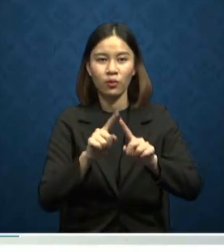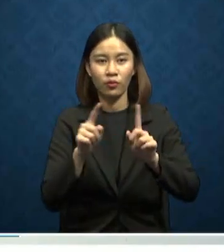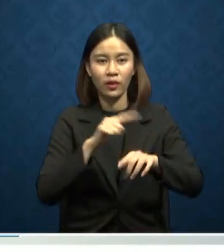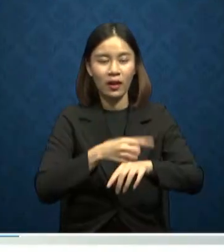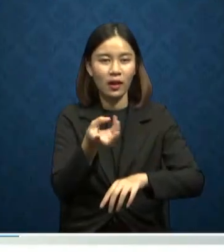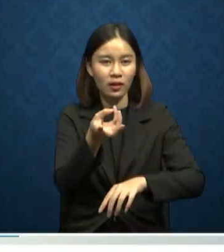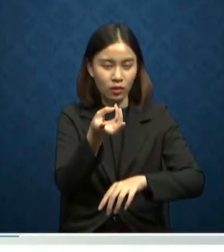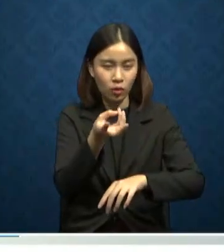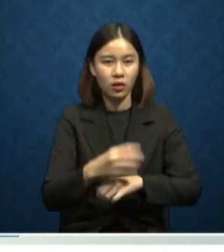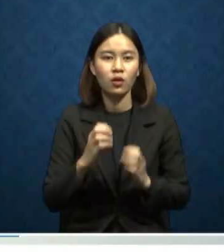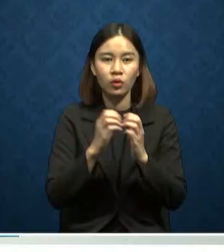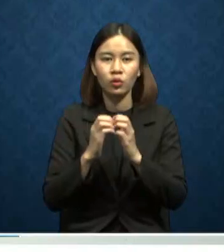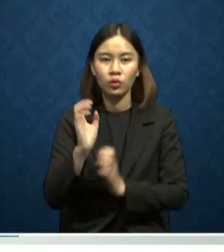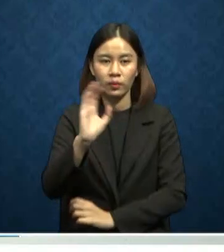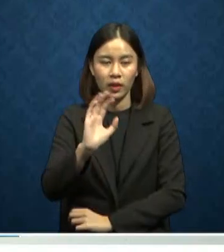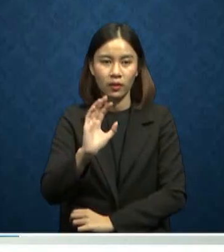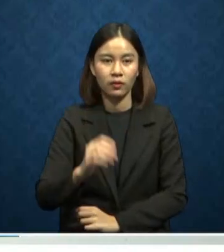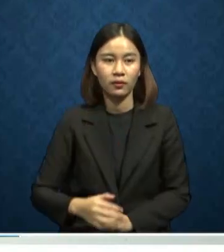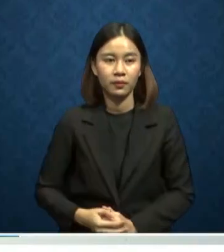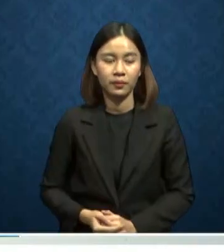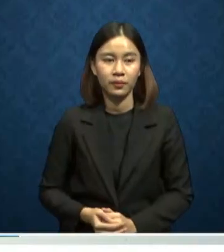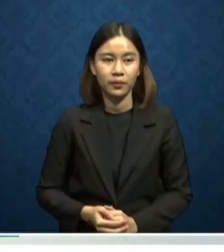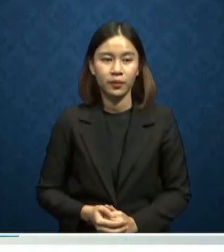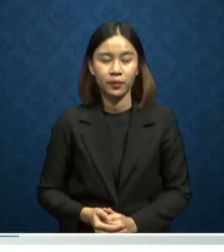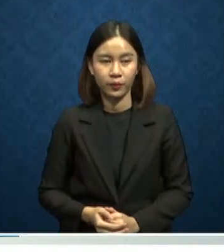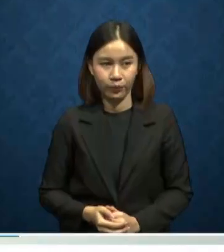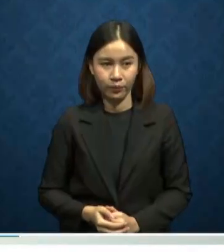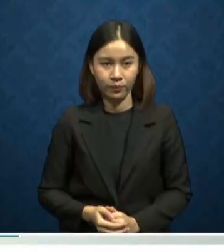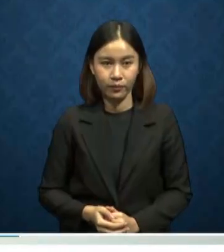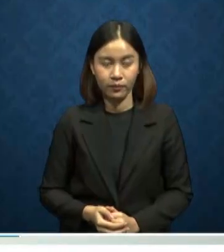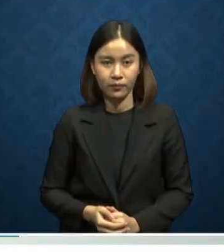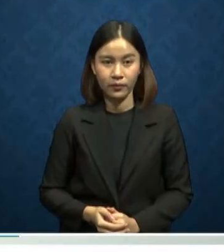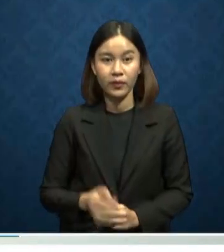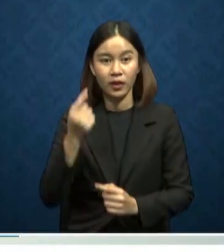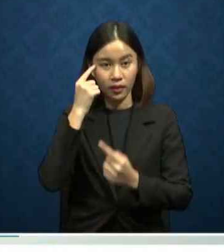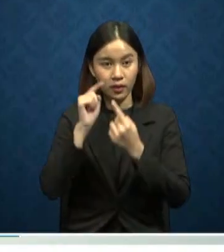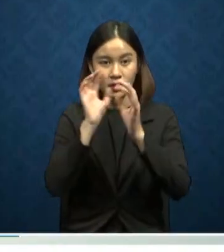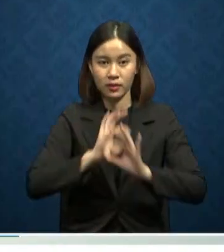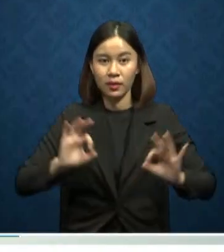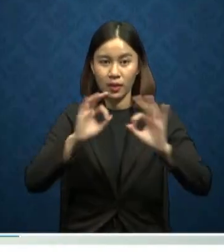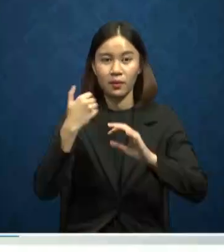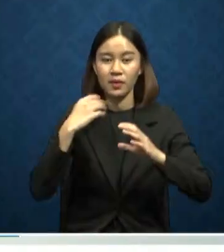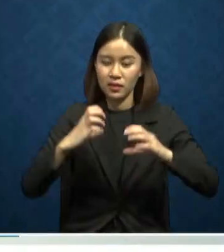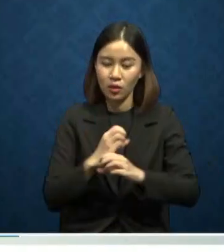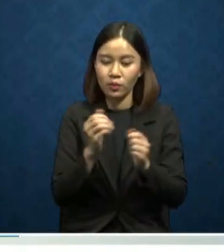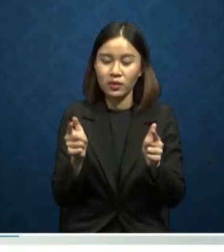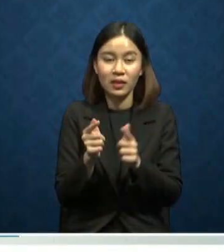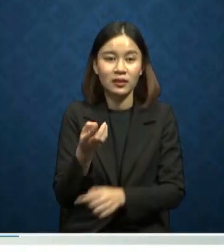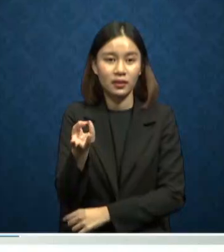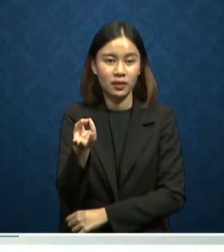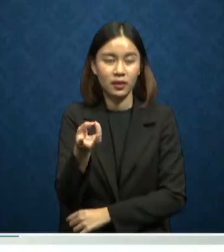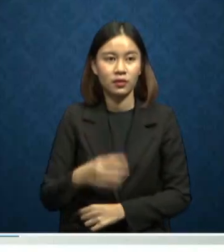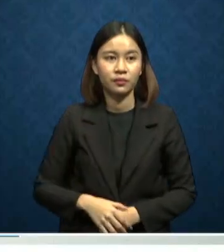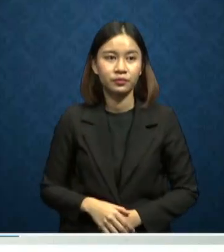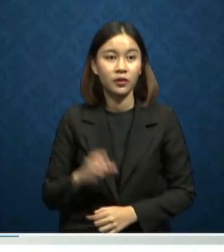ก็ไม่อยากเบียดเวลามากท่านก็ให้ความสำคัญในเรื่องนี้เอาสั้นๆของท่านนิดเดียวท่